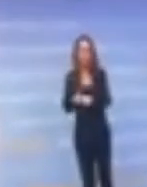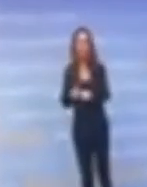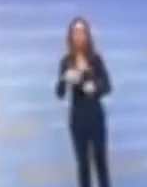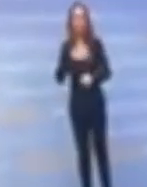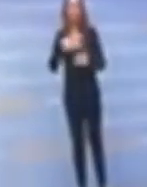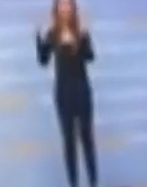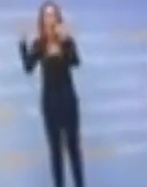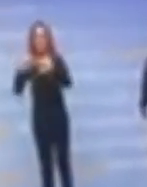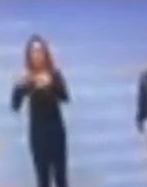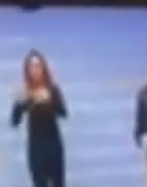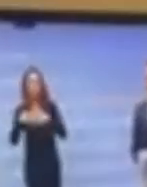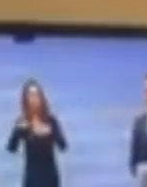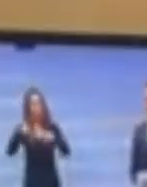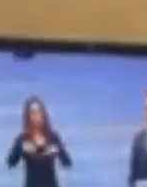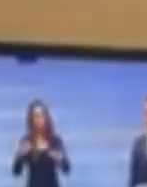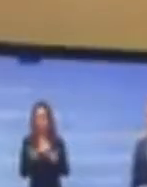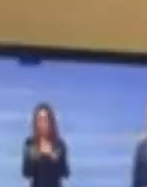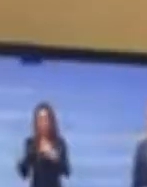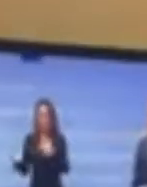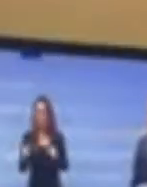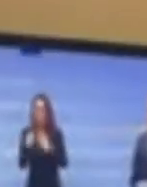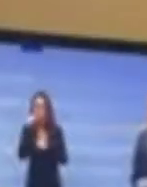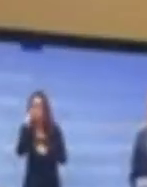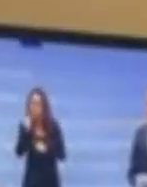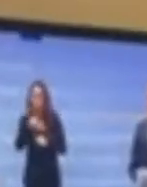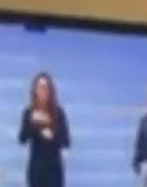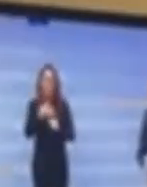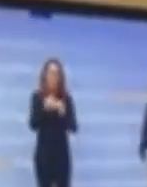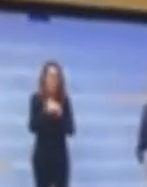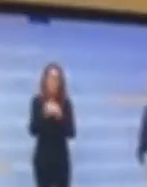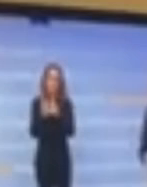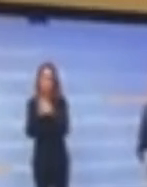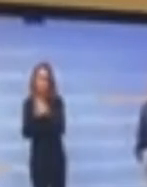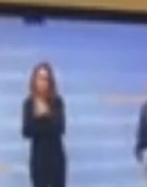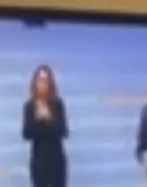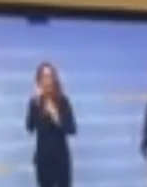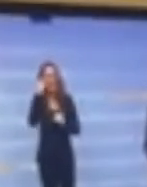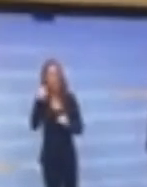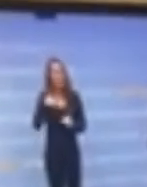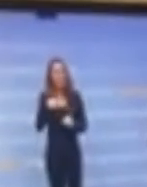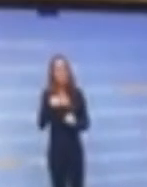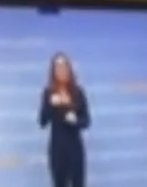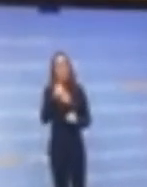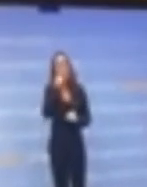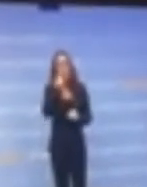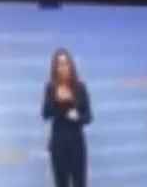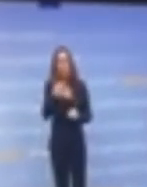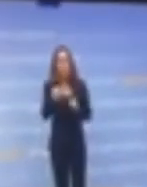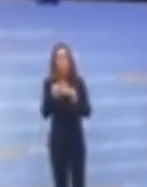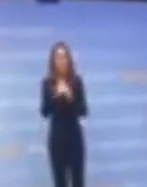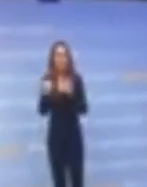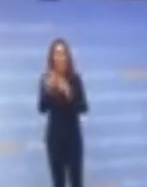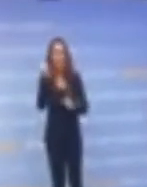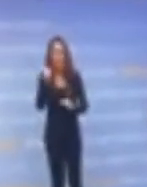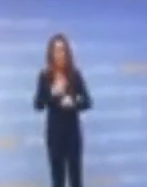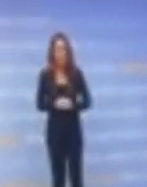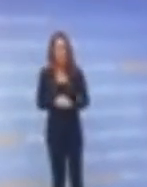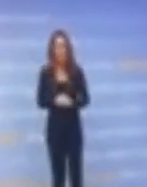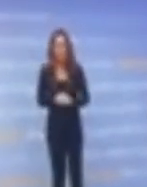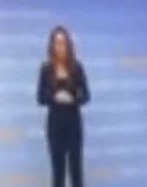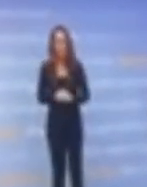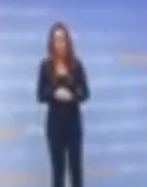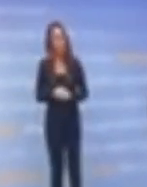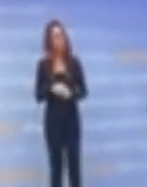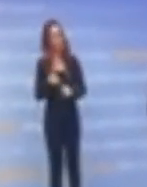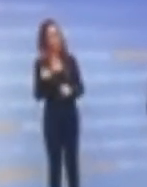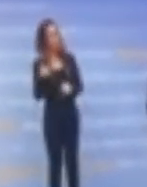heeft besloten het debat morgen te doen, wordt het zaterdag of zondag. En ik hoop morgen te weten of zaterdag haalbaar is. Juist. Tegelijkertijd